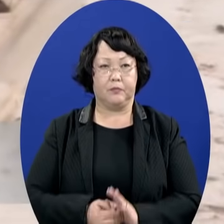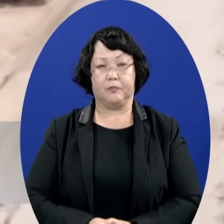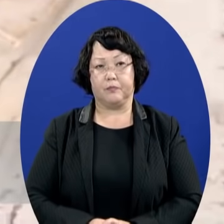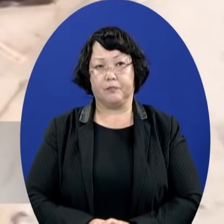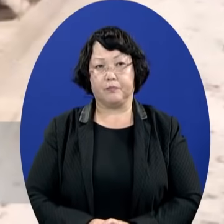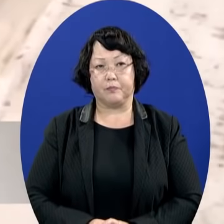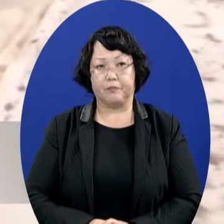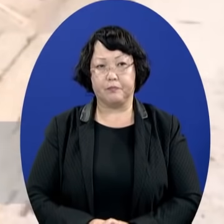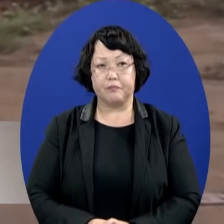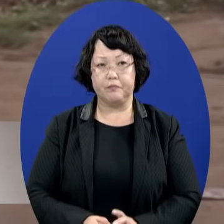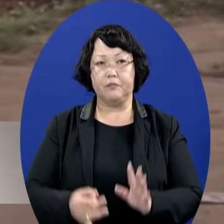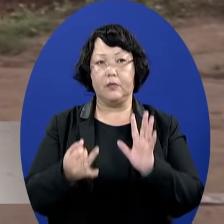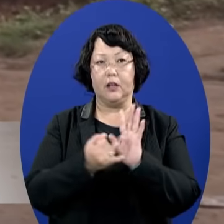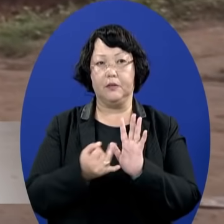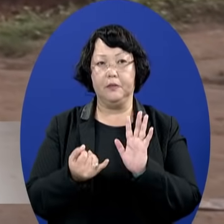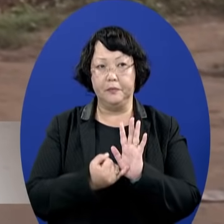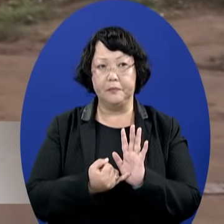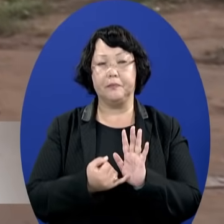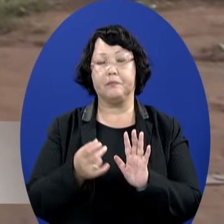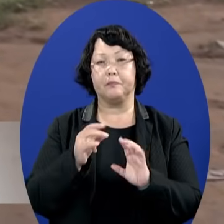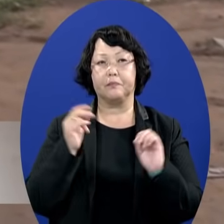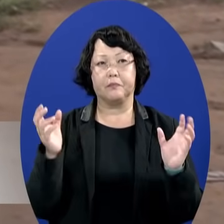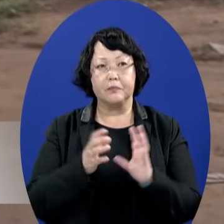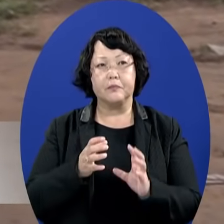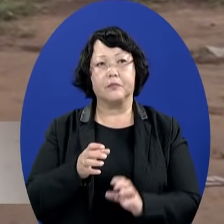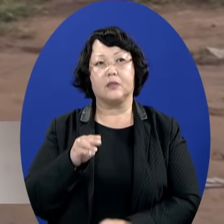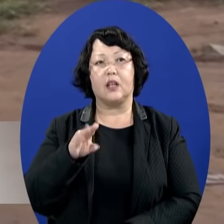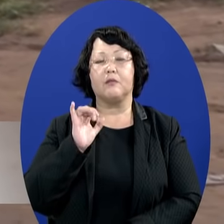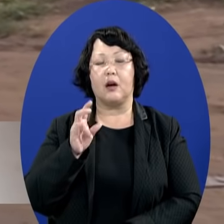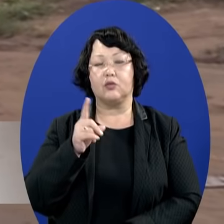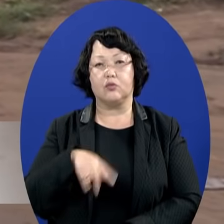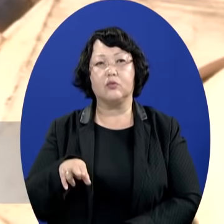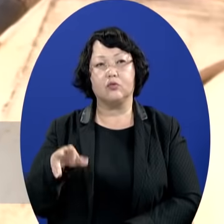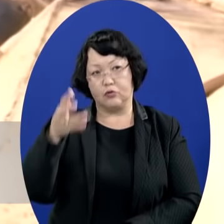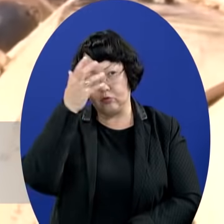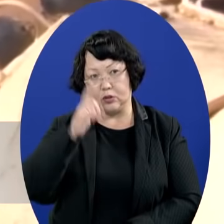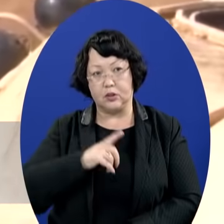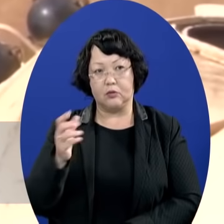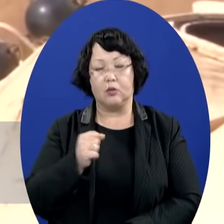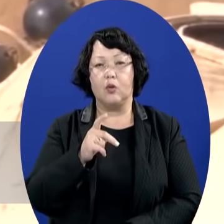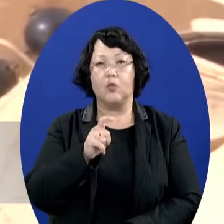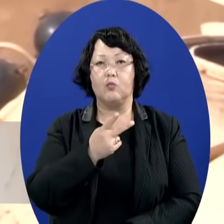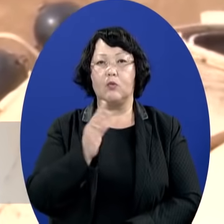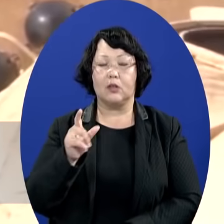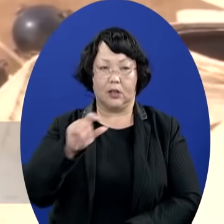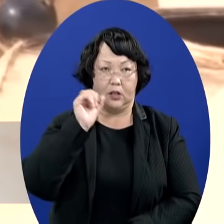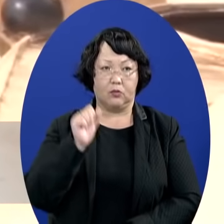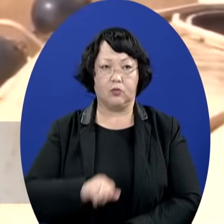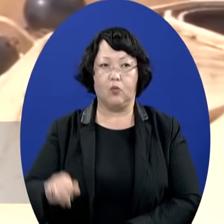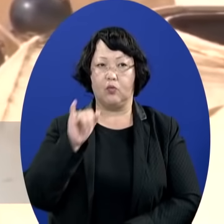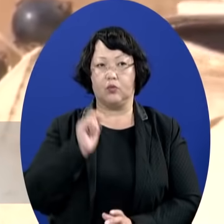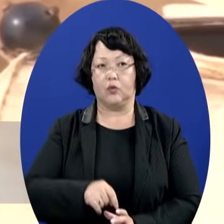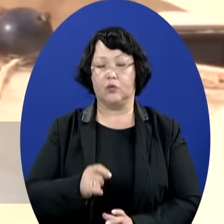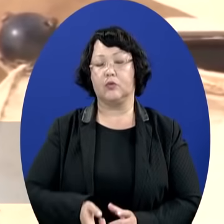чуулганы үеэр Афганистанд Талибан хөдөлгөөнийхөн засгийн эрхийг авсны дараагаар хурцтаад байгаа хүмүүнлэгийн асуудал, за тус улсад